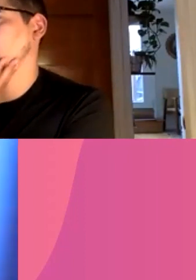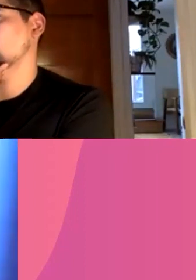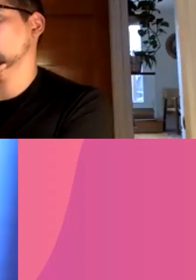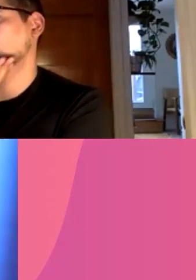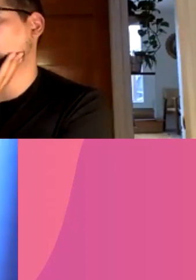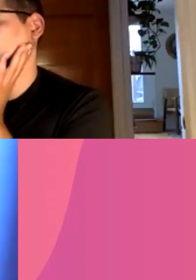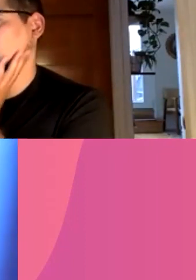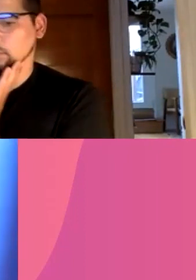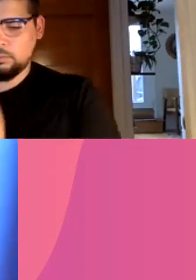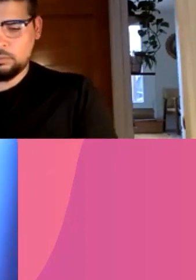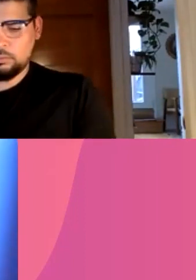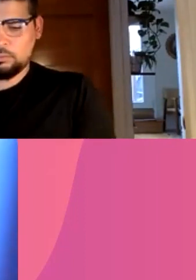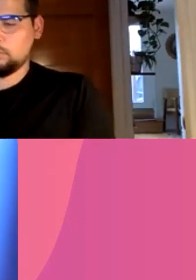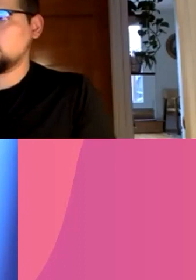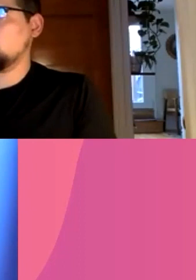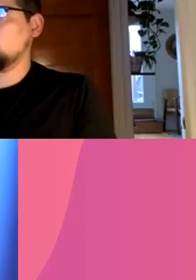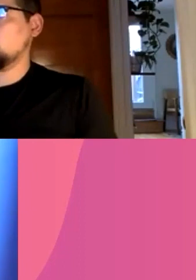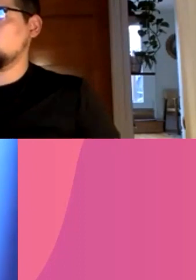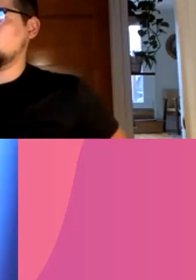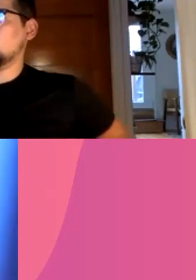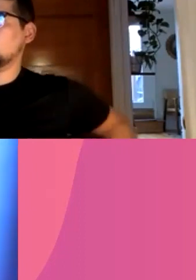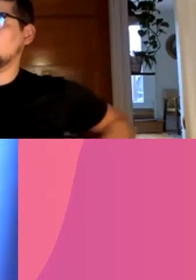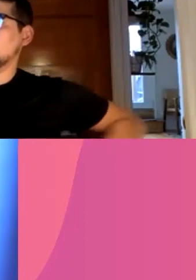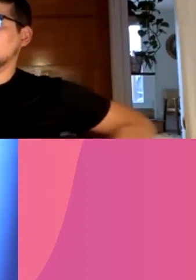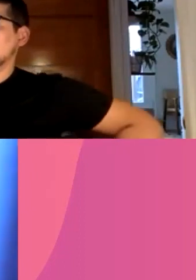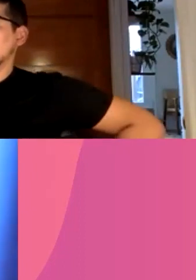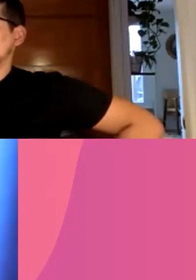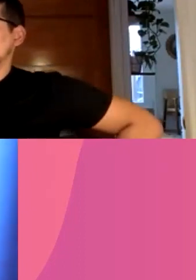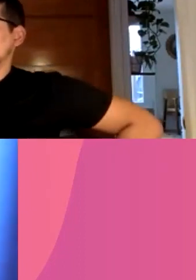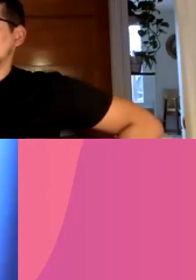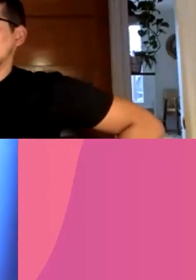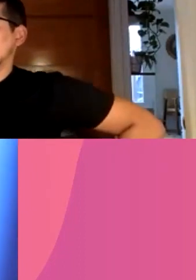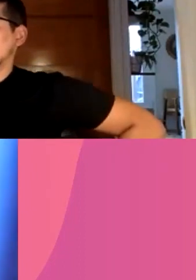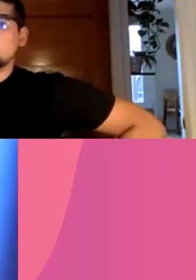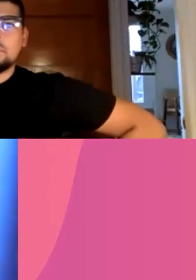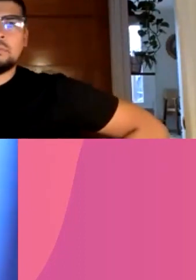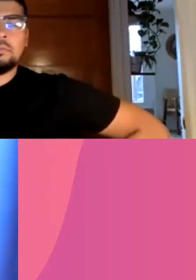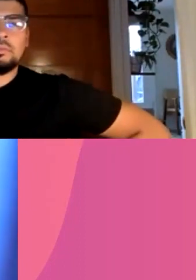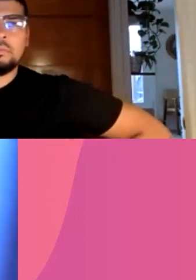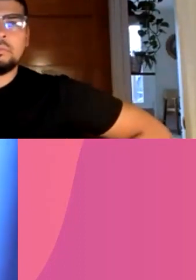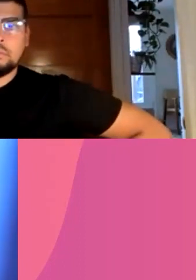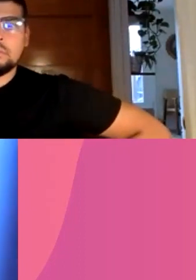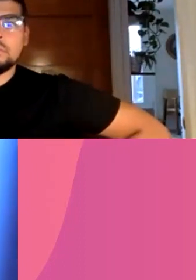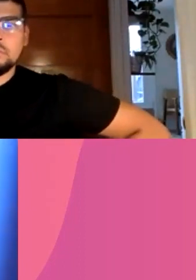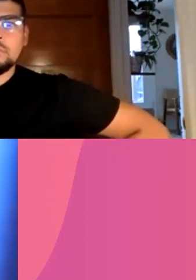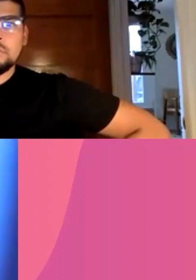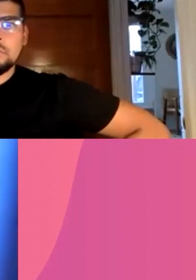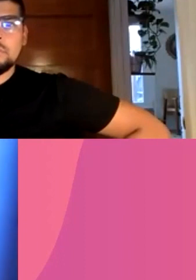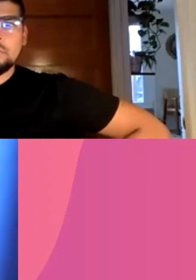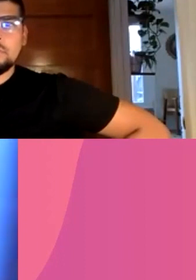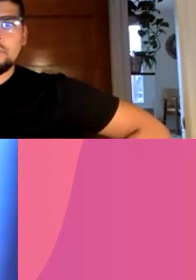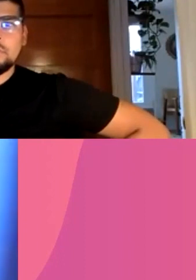procédures standards, parce que les protocoles et standards que l'on suit, les outils d'évaluation que l'on a, n'ont pas